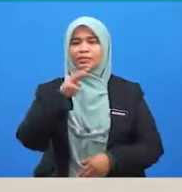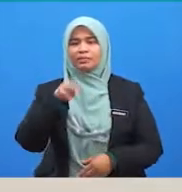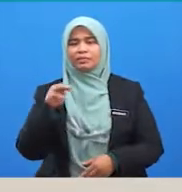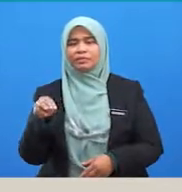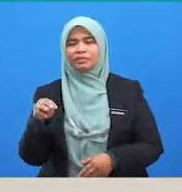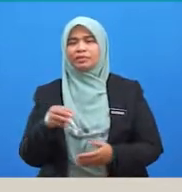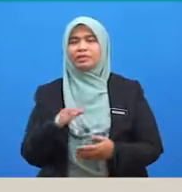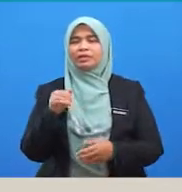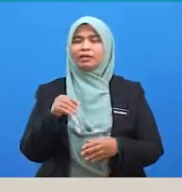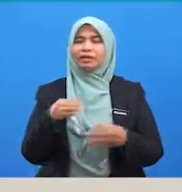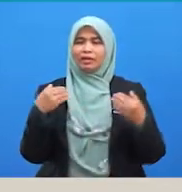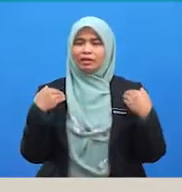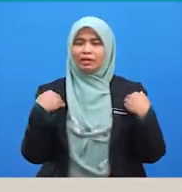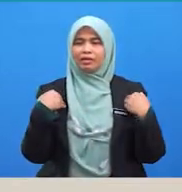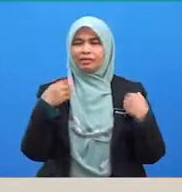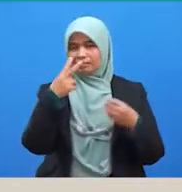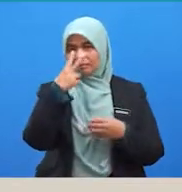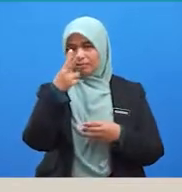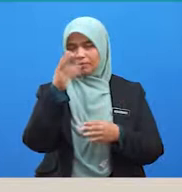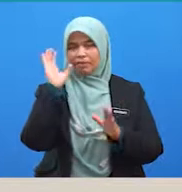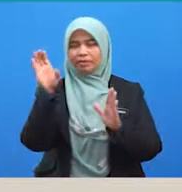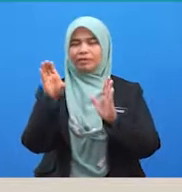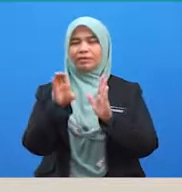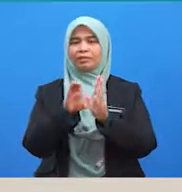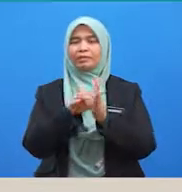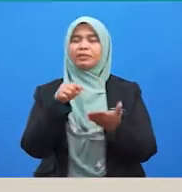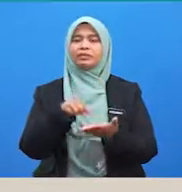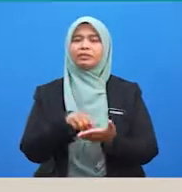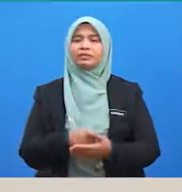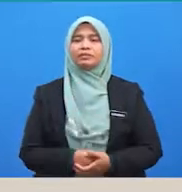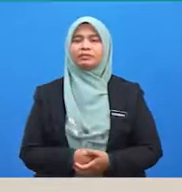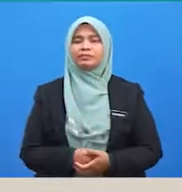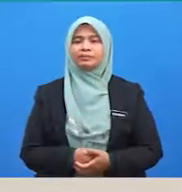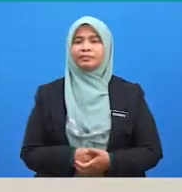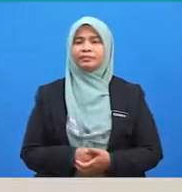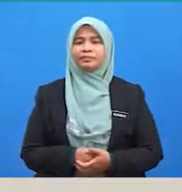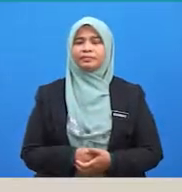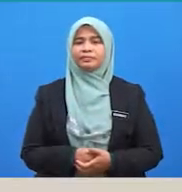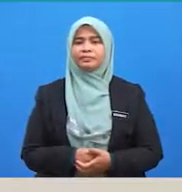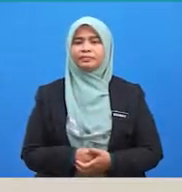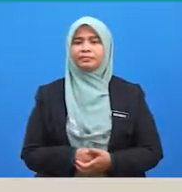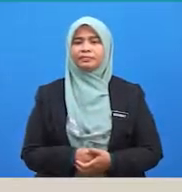murid-murid yang pernah melihat gambar atau situasi seperti yang ditunjukkan.